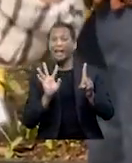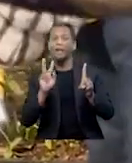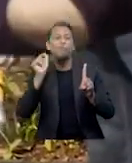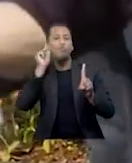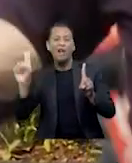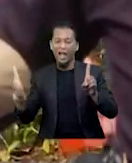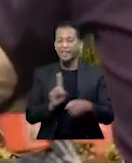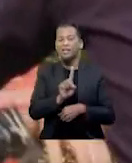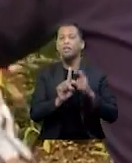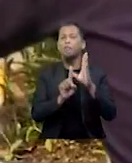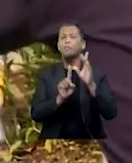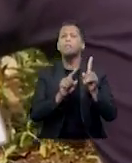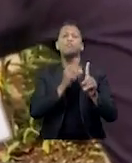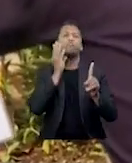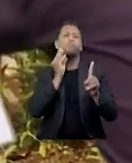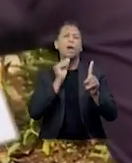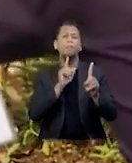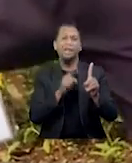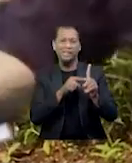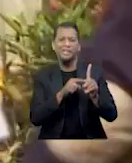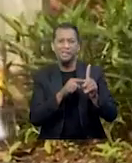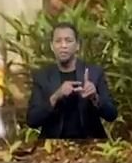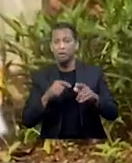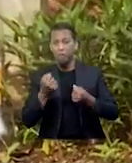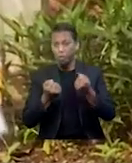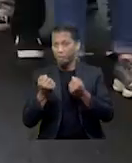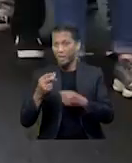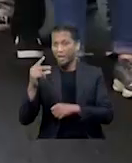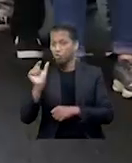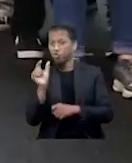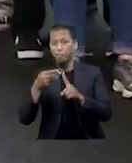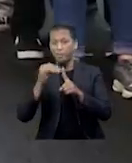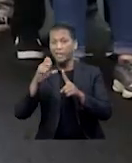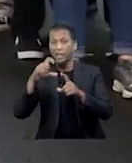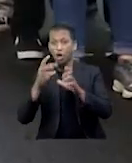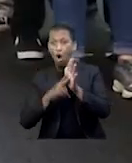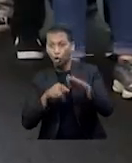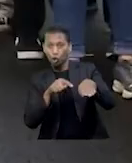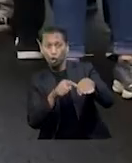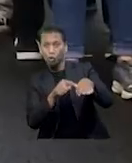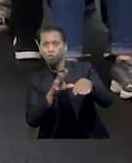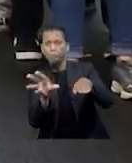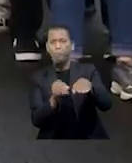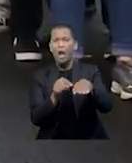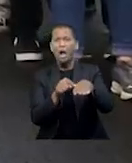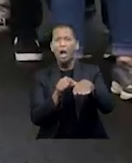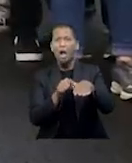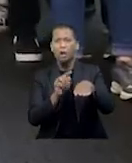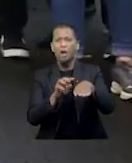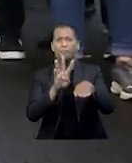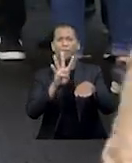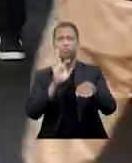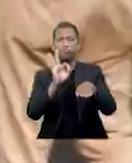N dan R serta mobil Rubicon Mario turut dihadirkan. Total ada 40 adegan yang diperagakan tersangka dan